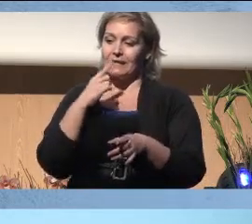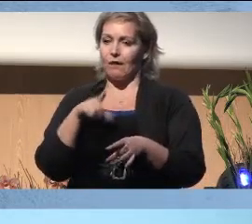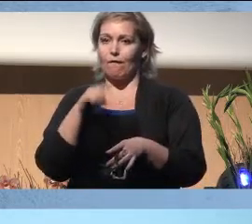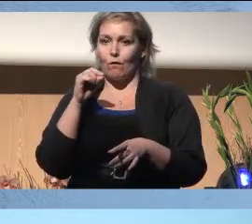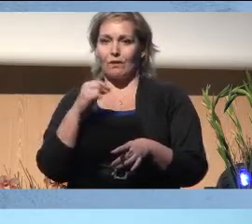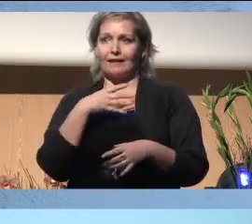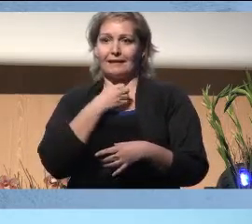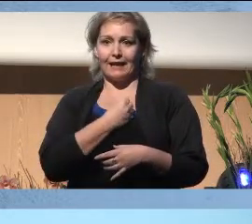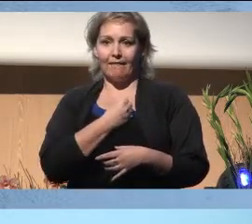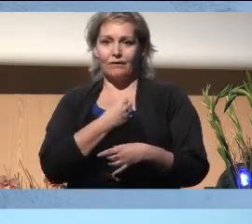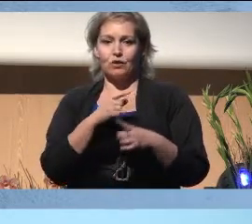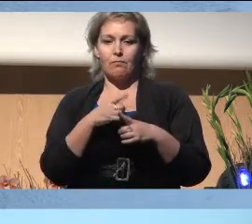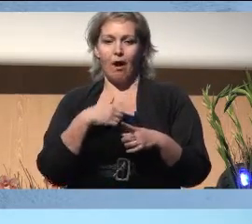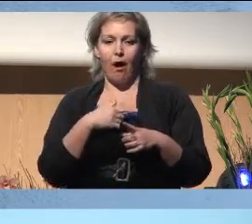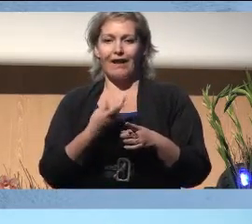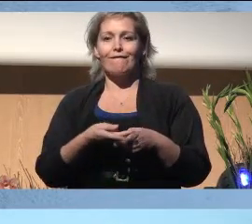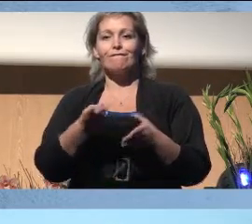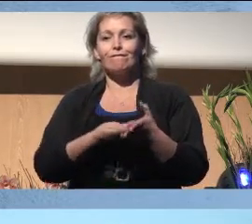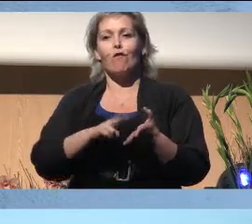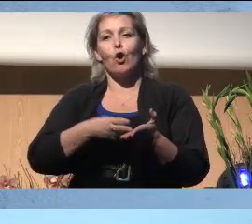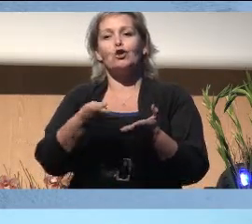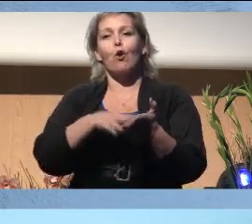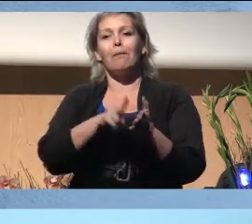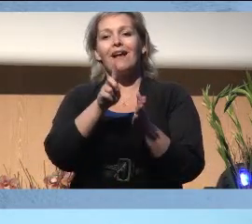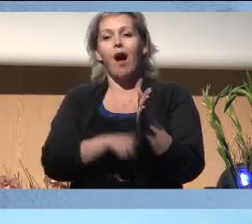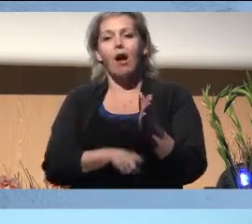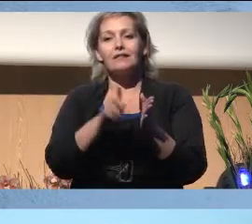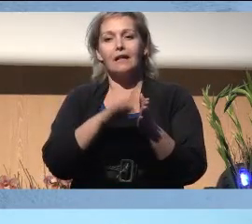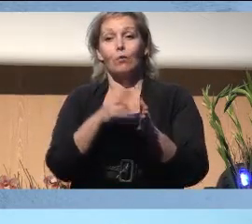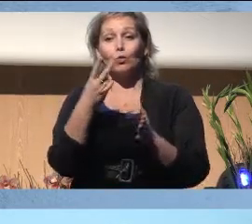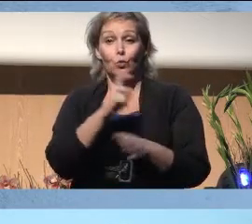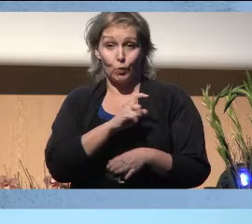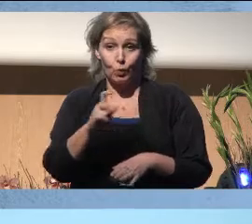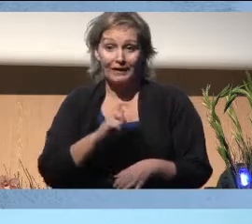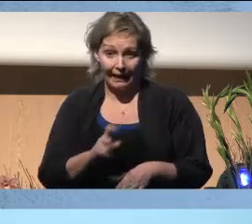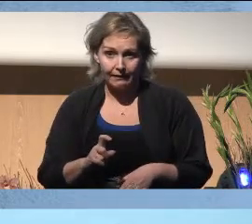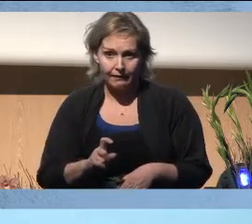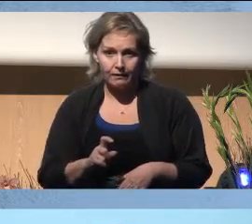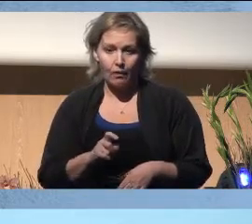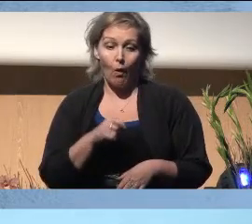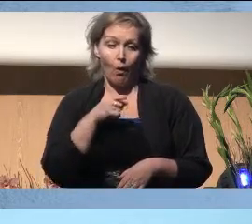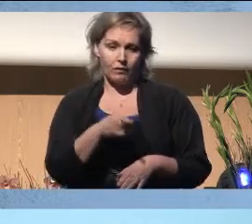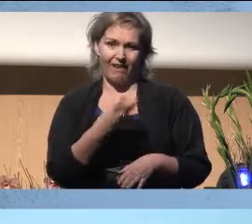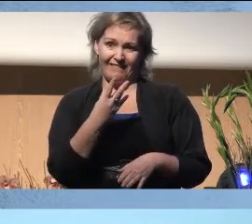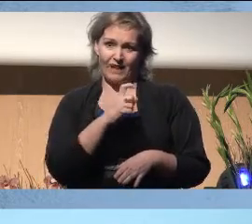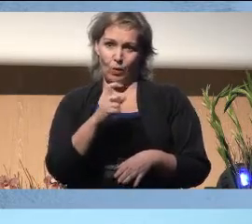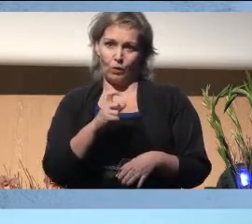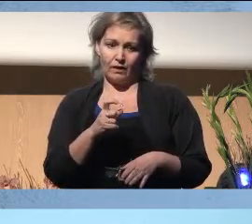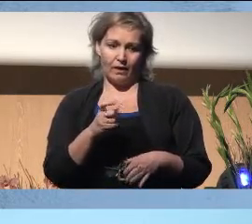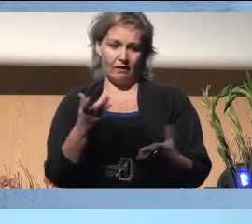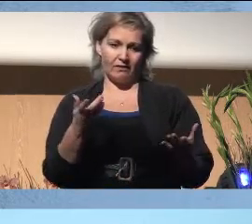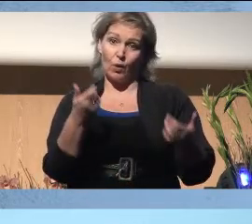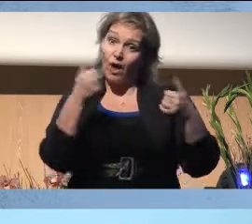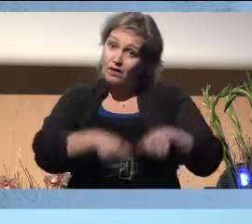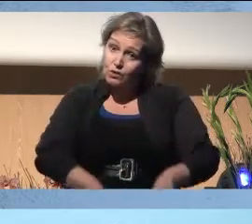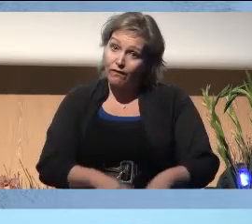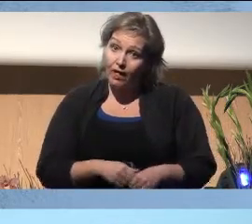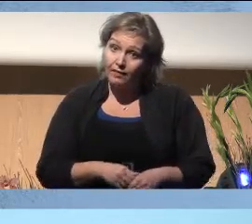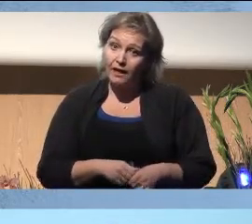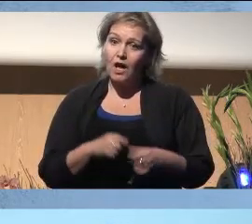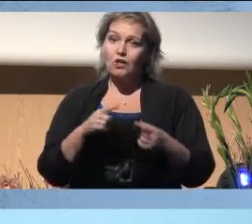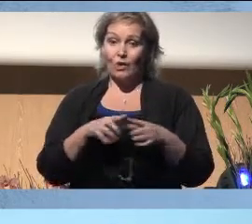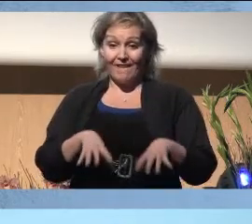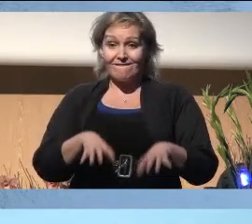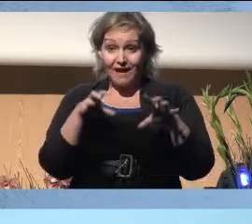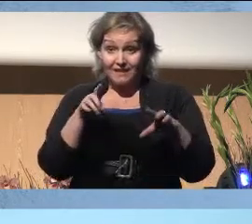ibland kräft som har en fördubblingshastighet på 2 uker. Och då de 4 veckorna här är ju en katastrof. Men det